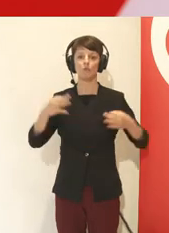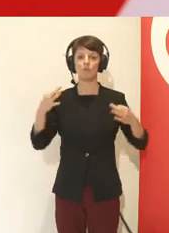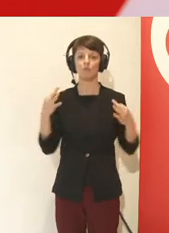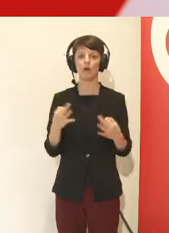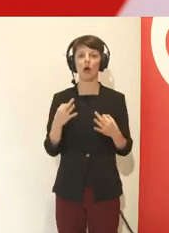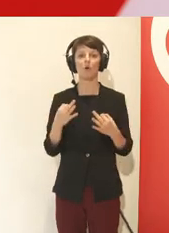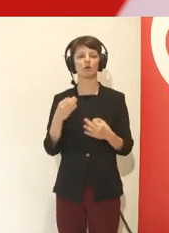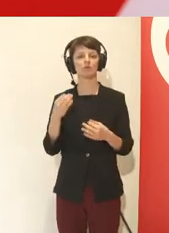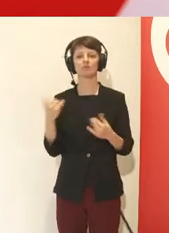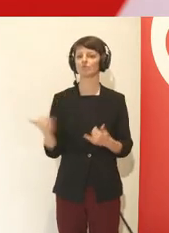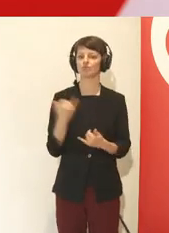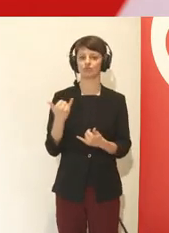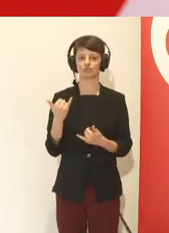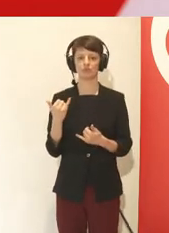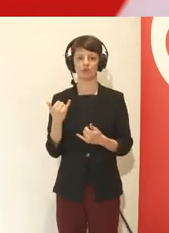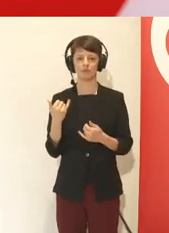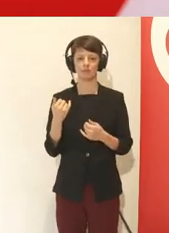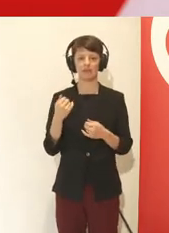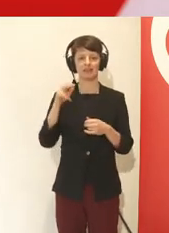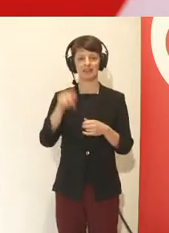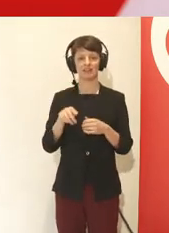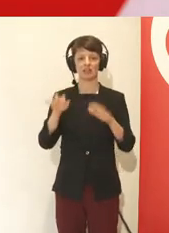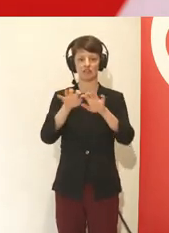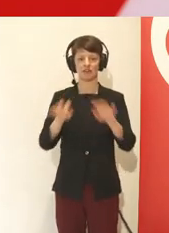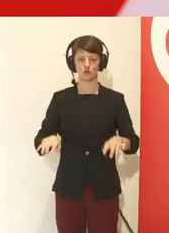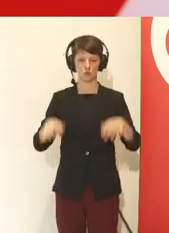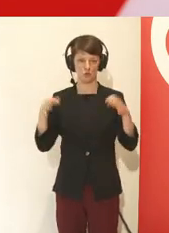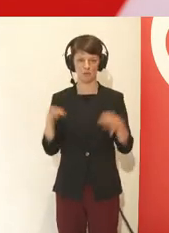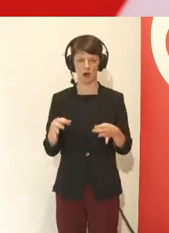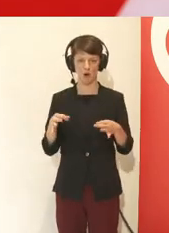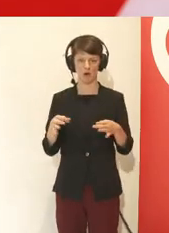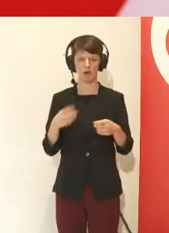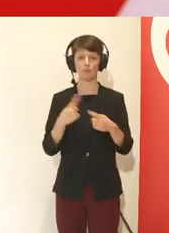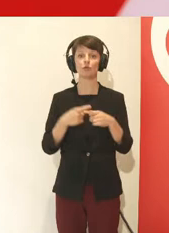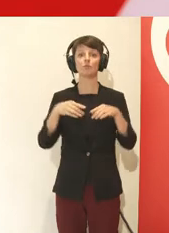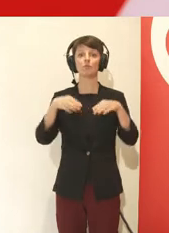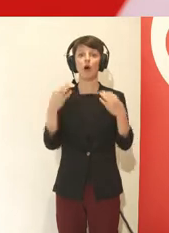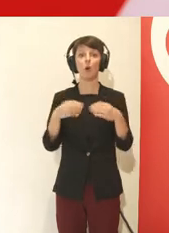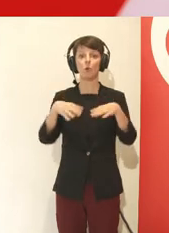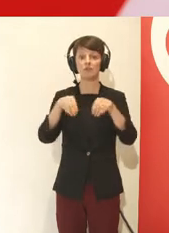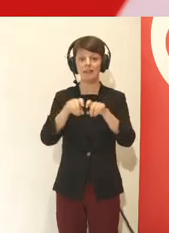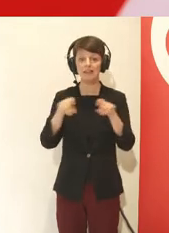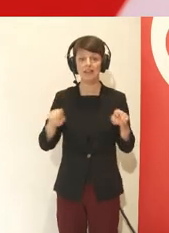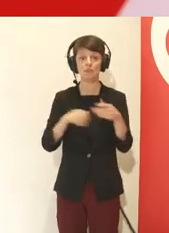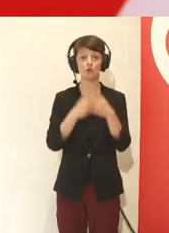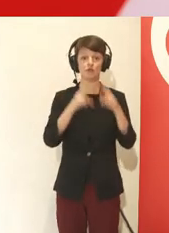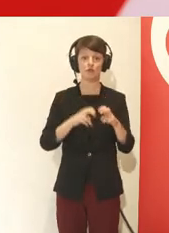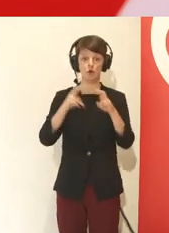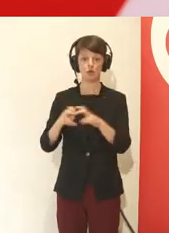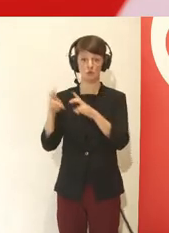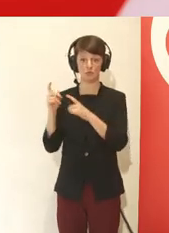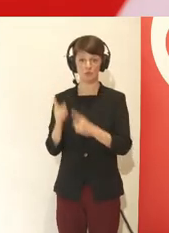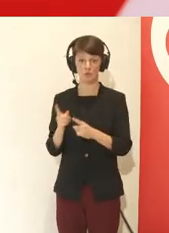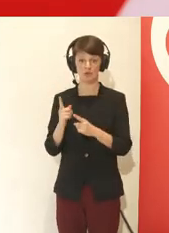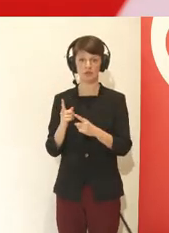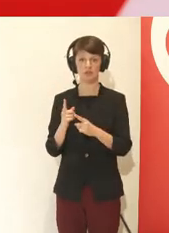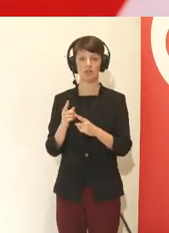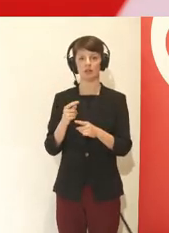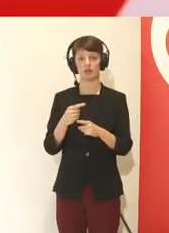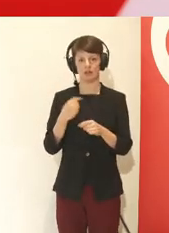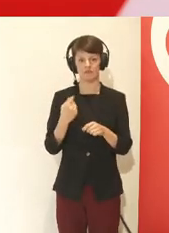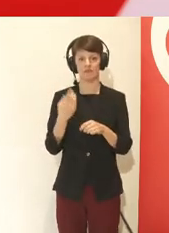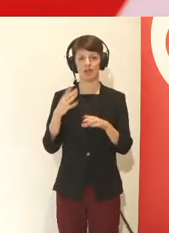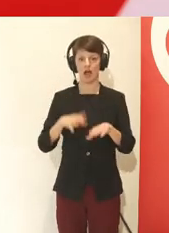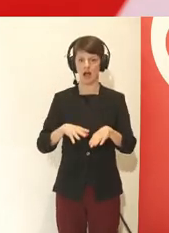digitale infrastruktur in deutschland geben aber es muss auch unternehmen geben und es muss forschung geben die dazu beiträgt dass wir